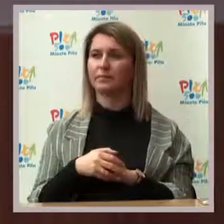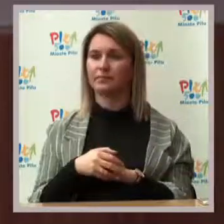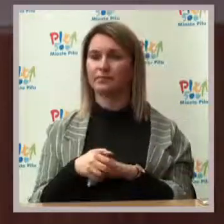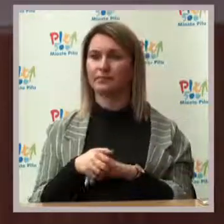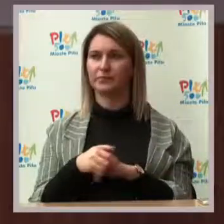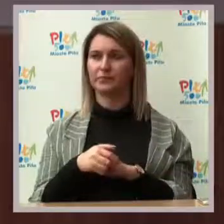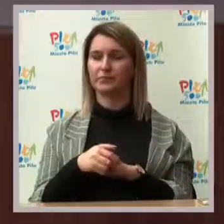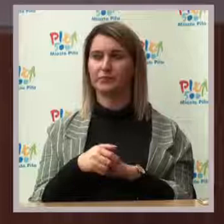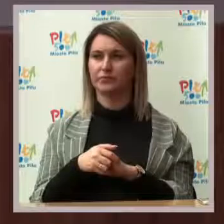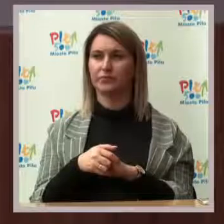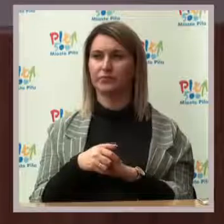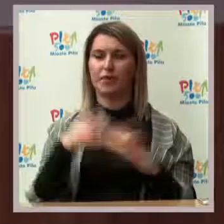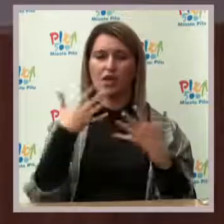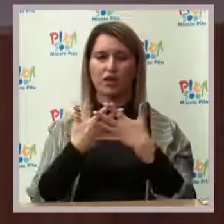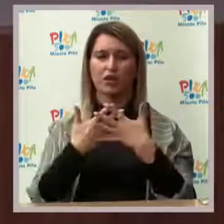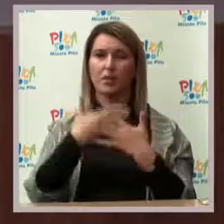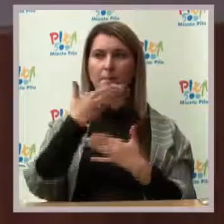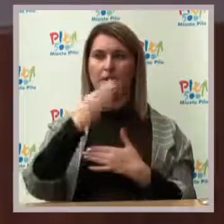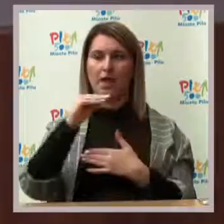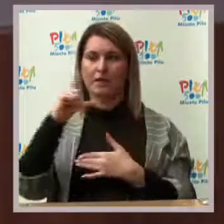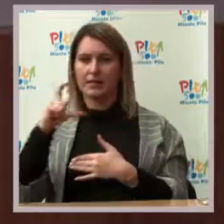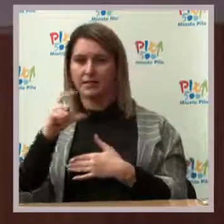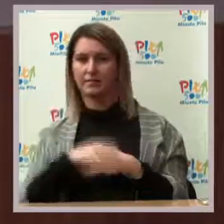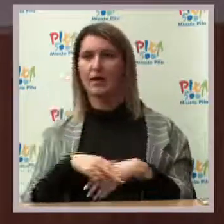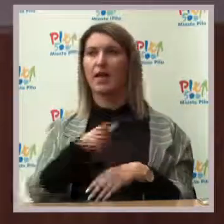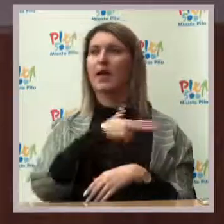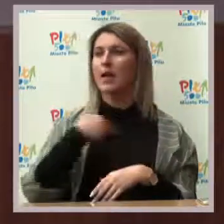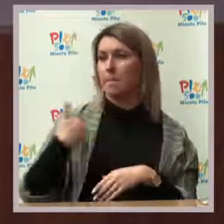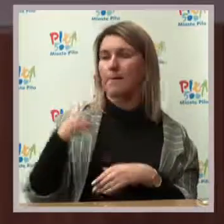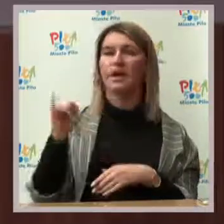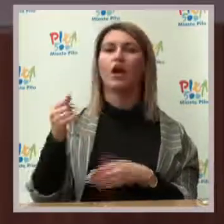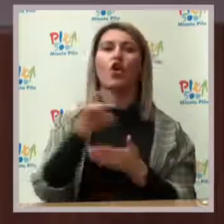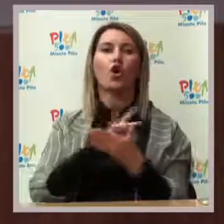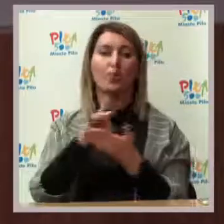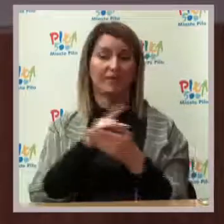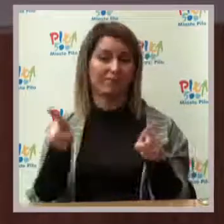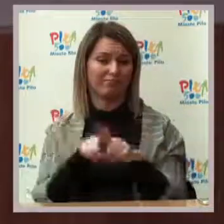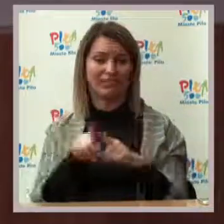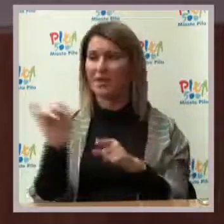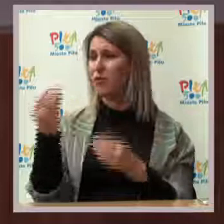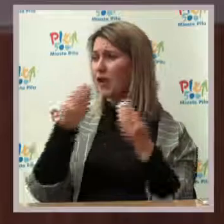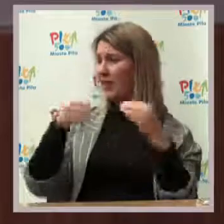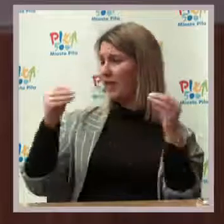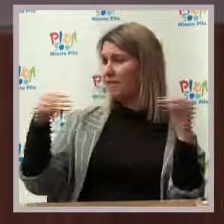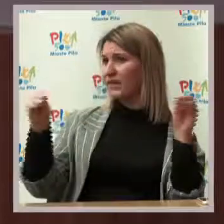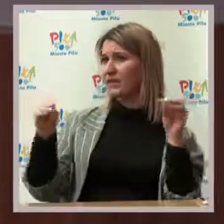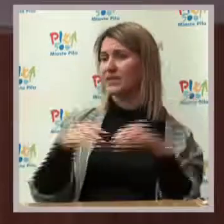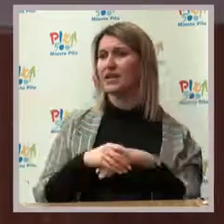cieplną, i będziemy to oczywiście robić i my jako gmina, ale chcielibyśmy, by jak najwięcej